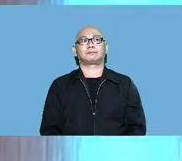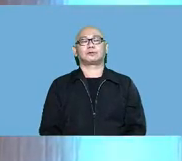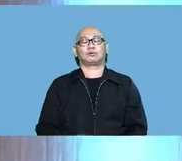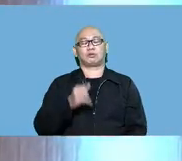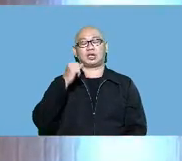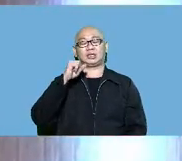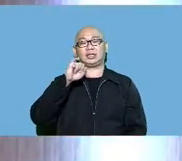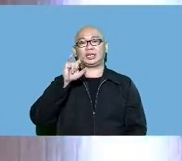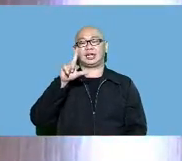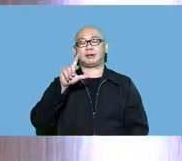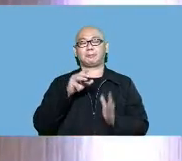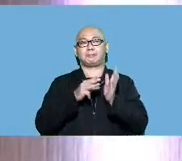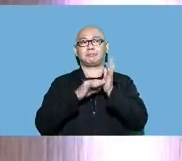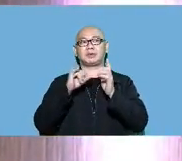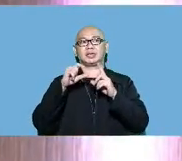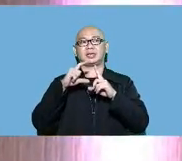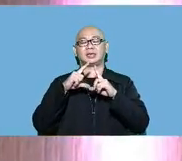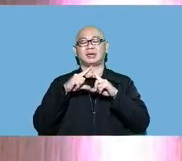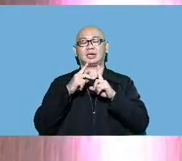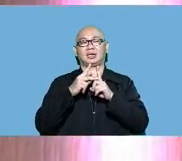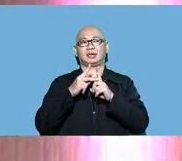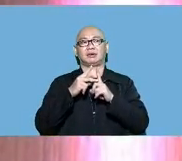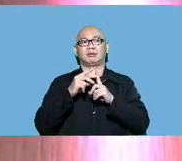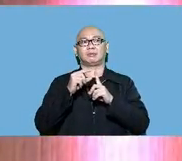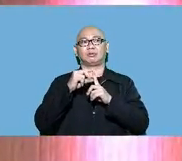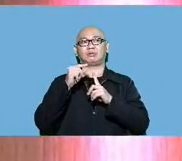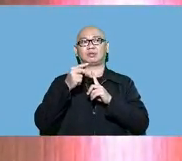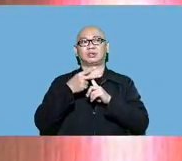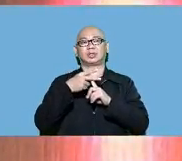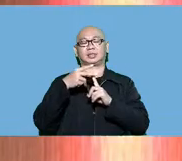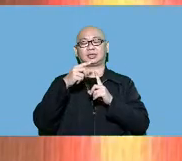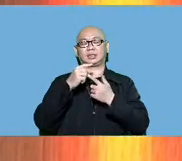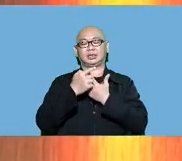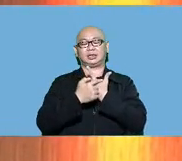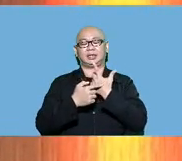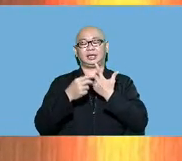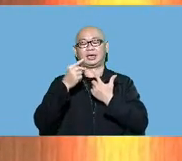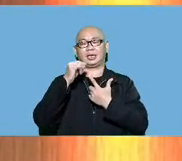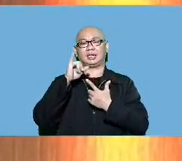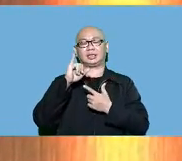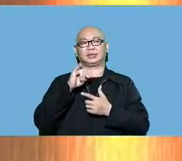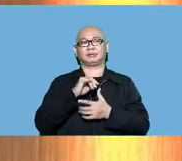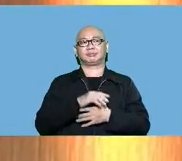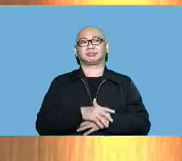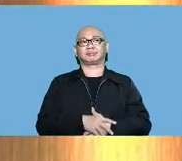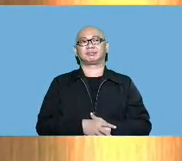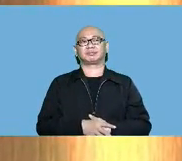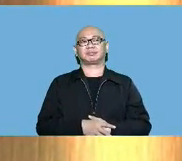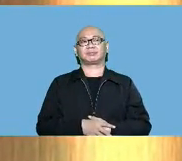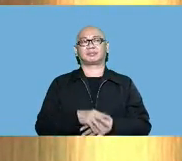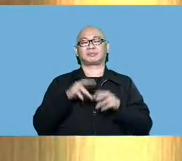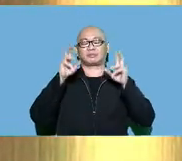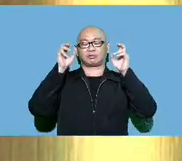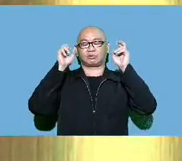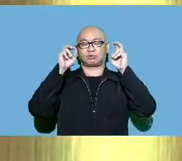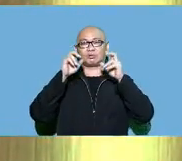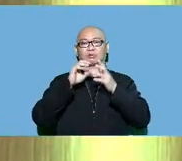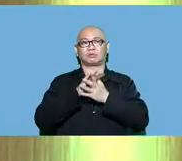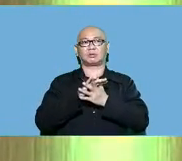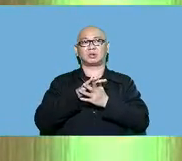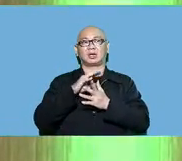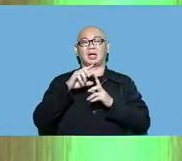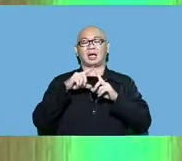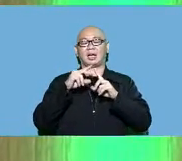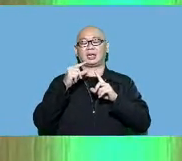Orasi ilmiah oleh Profesor Dr. Yeri Sutopo, MPD MT, dengan judul Air Rotor